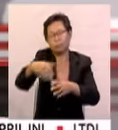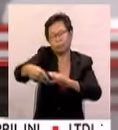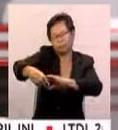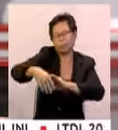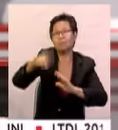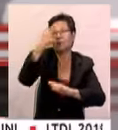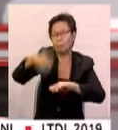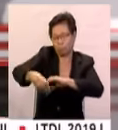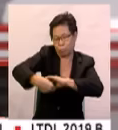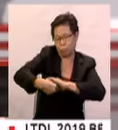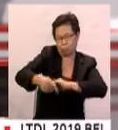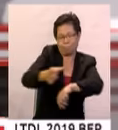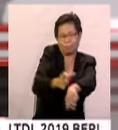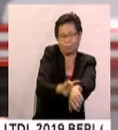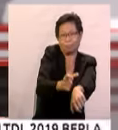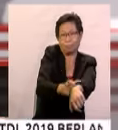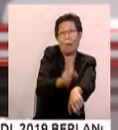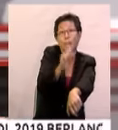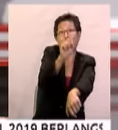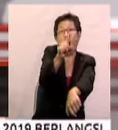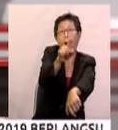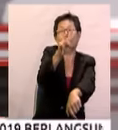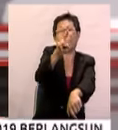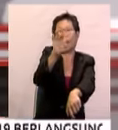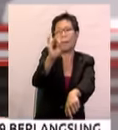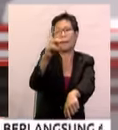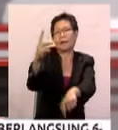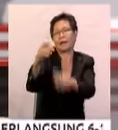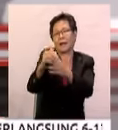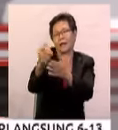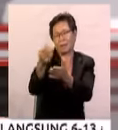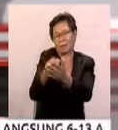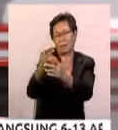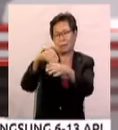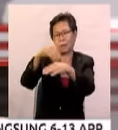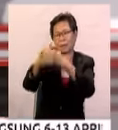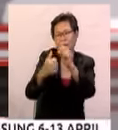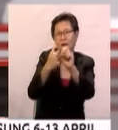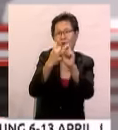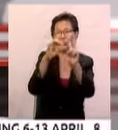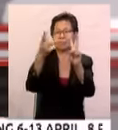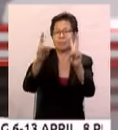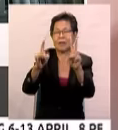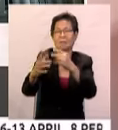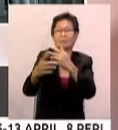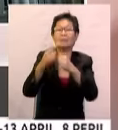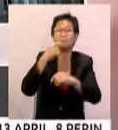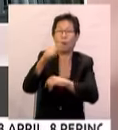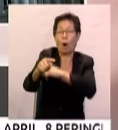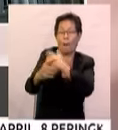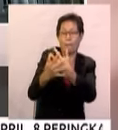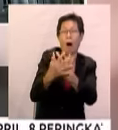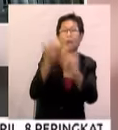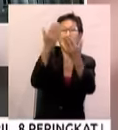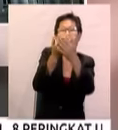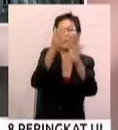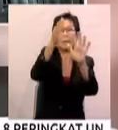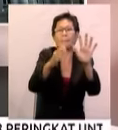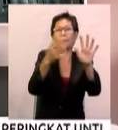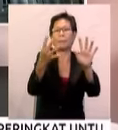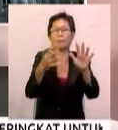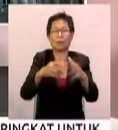suapan seutas jam tangan berjenama bernilai RM28,000 pada tahun lalu. Perintah reman sehingga 5 April dikeluarkan